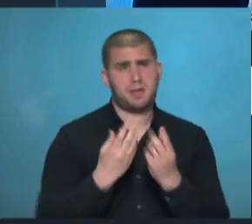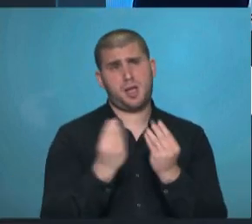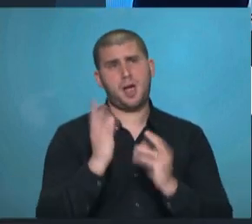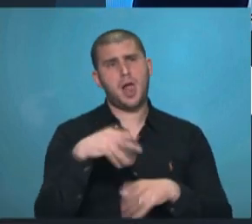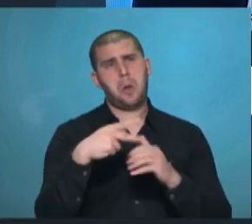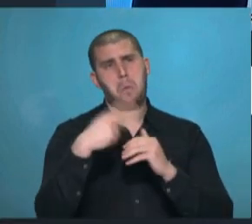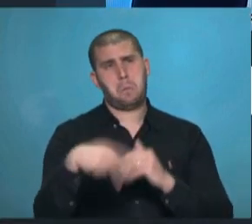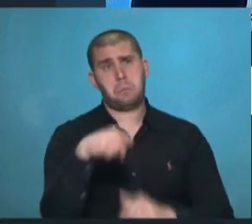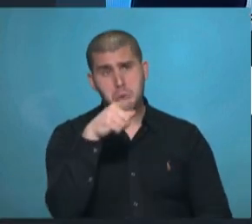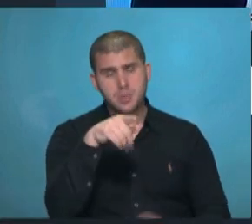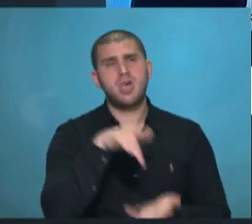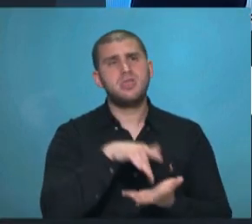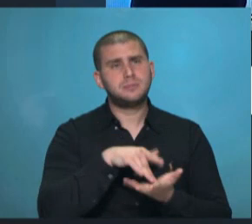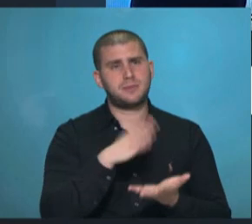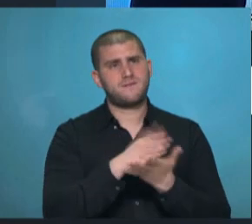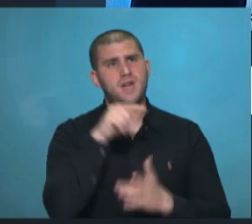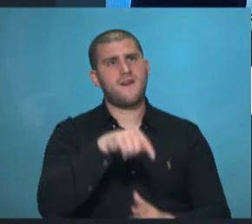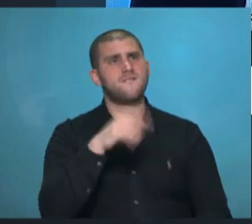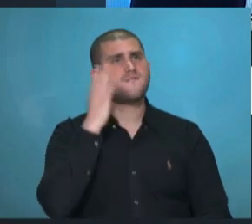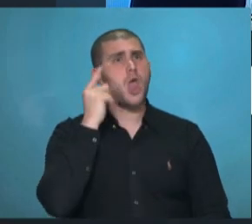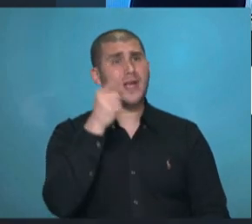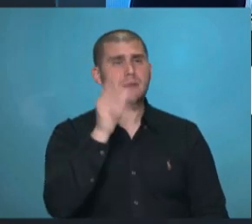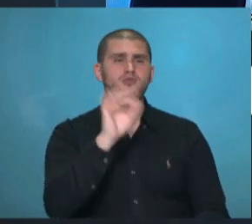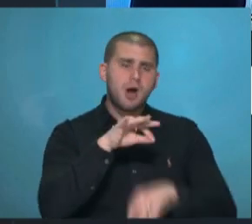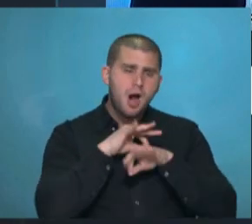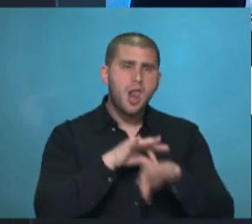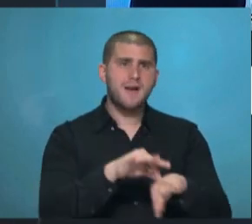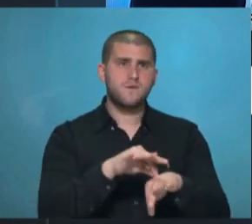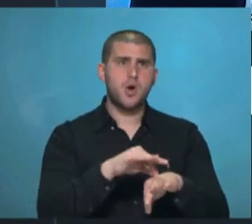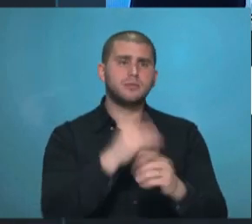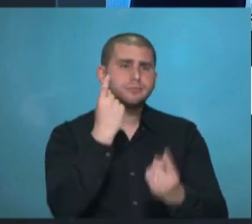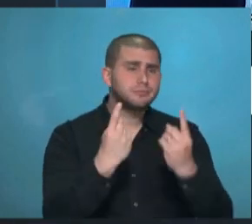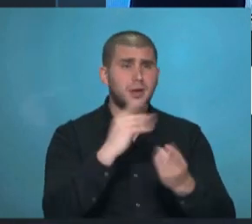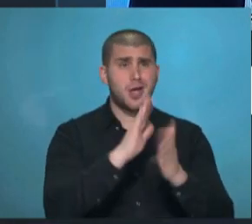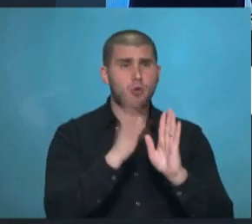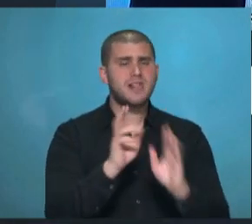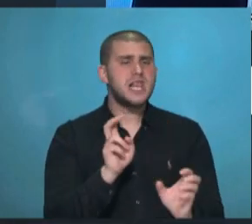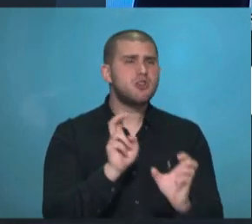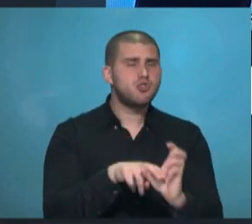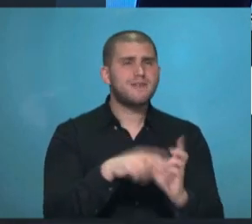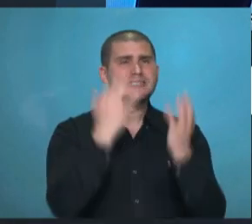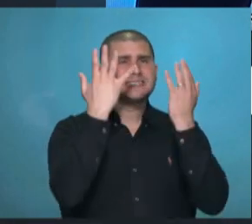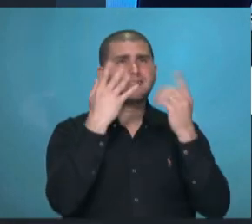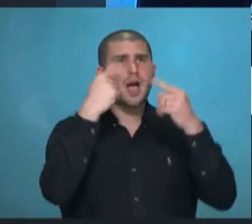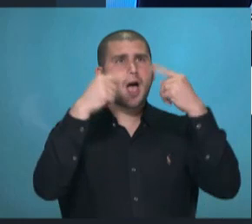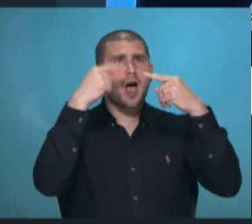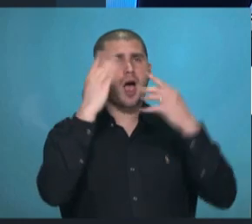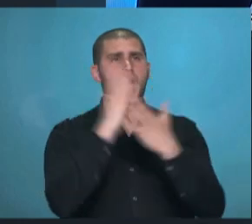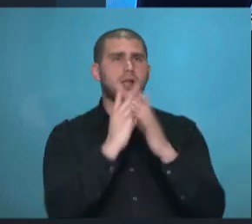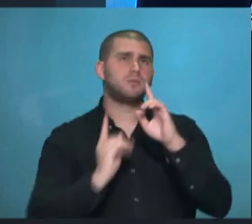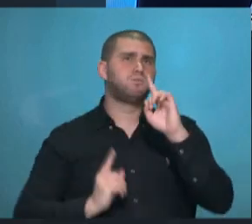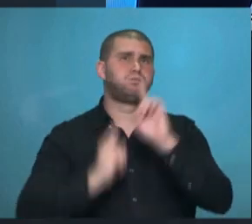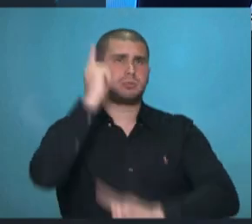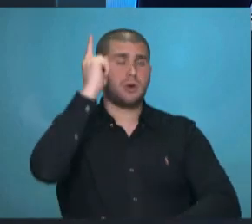הפרויקט הזה נמצאים כבר כאן בפלורידה כדי ללוות את הרגעים האחרונים ולהשתתף בספירה לאחור עד לשיגור.